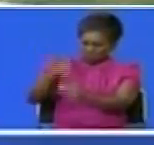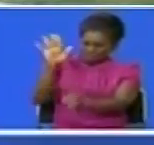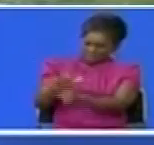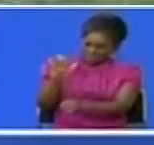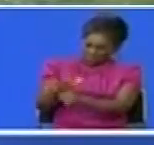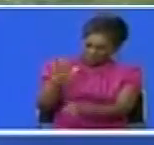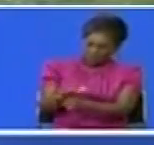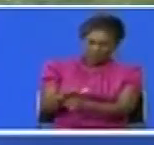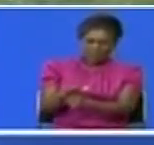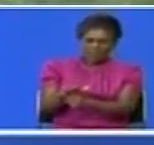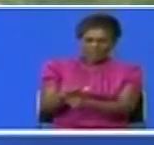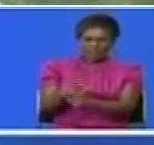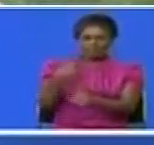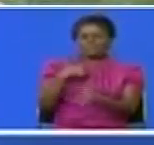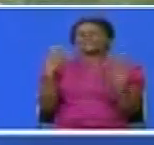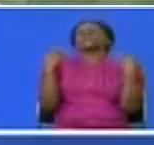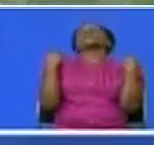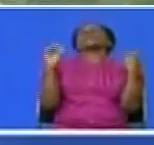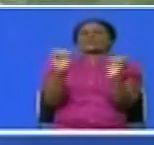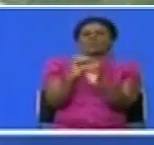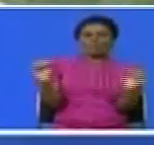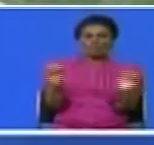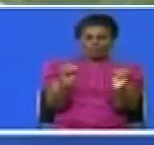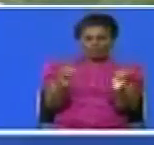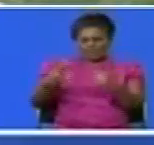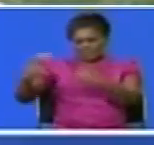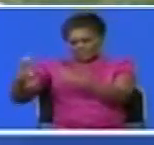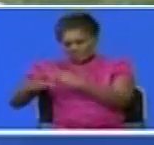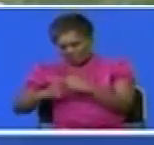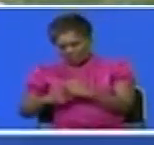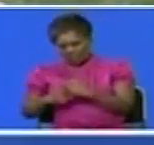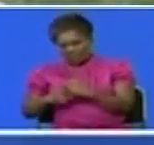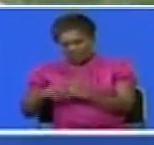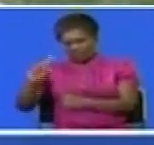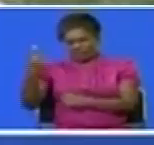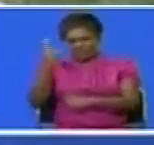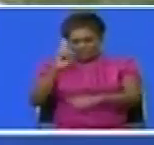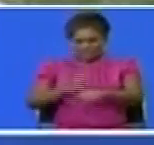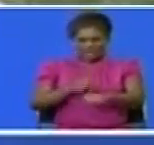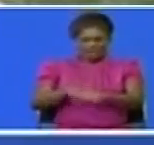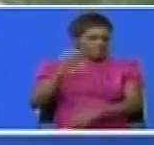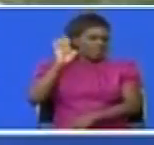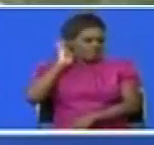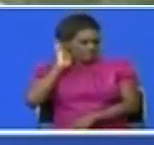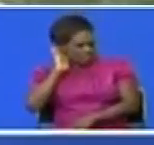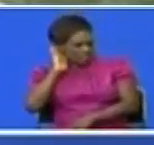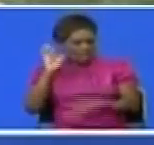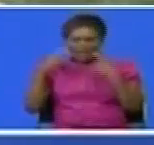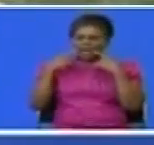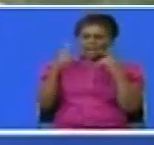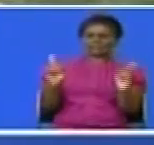sana. Siku lala paka siku hiyo. Tarehe 7 ndio siku ya kwanza wakati tumesikia